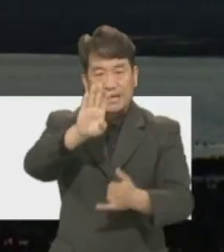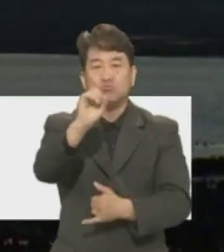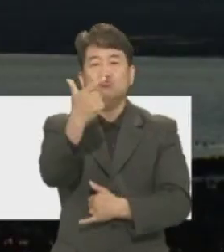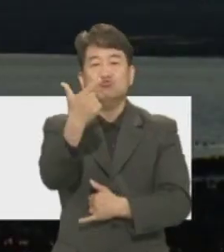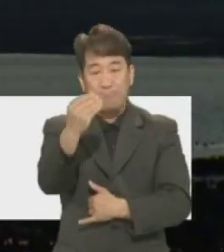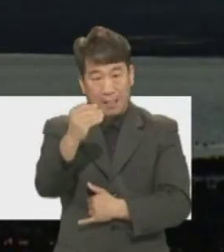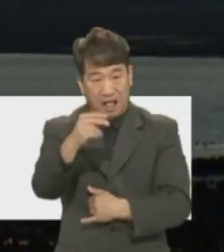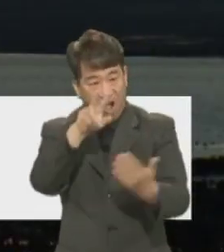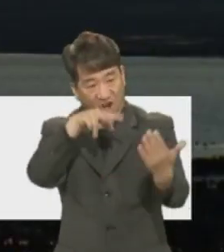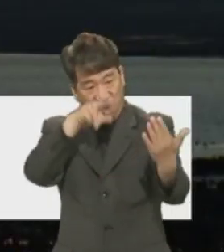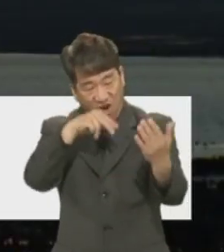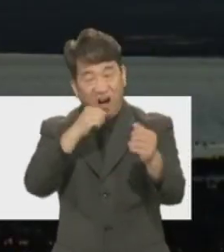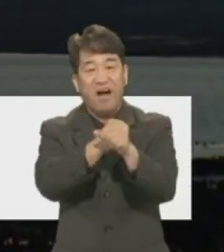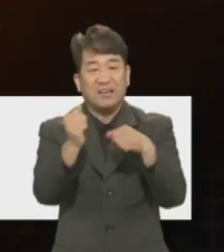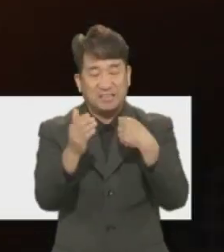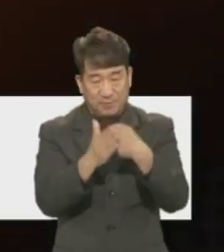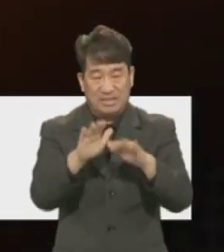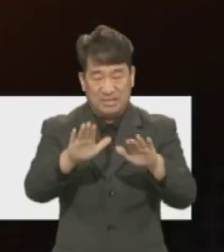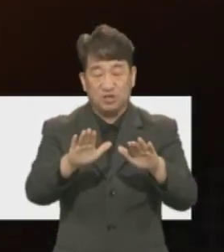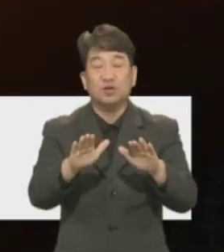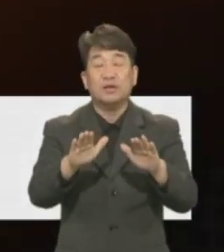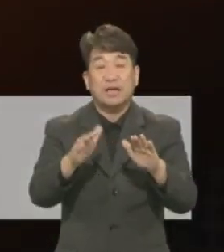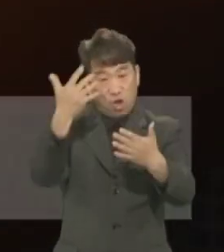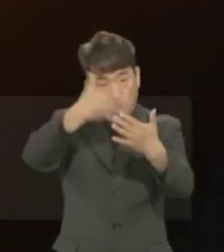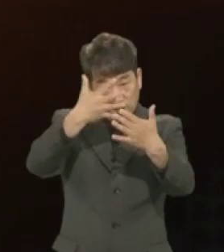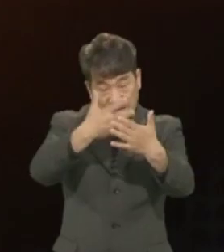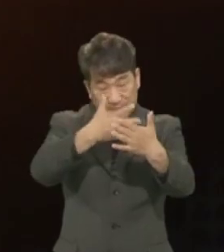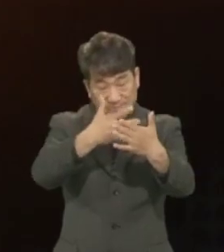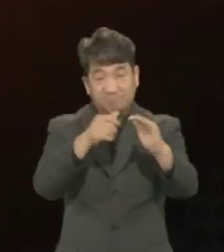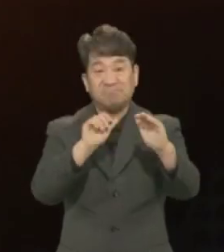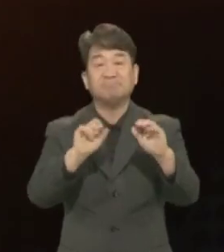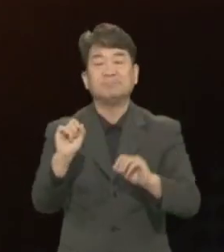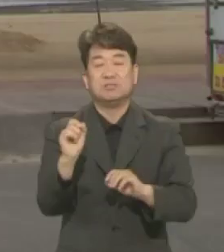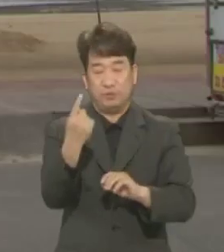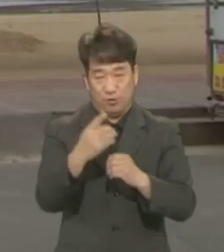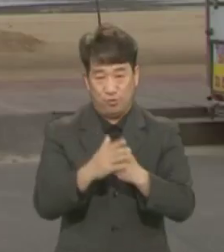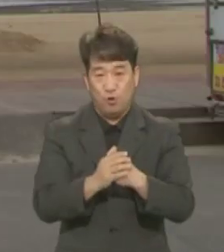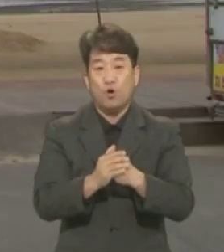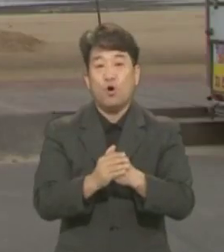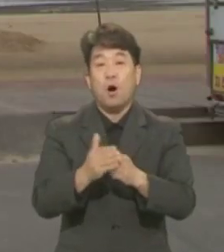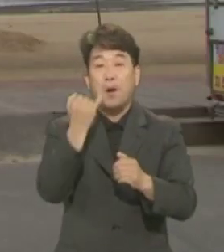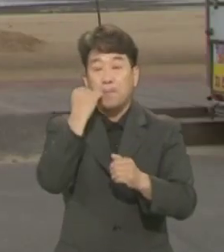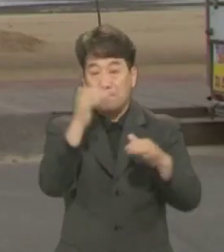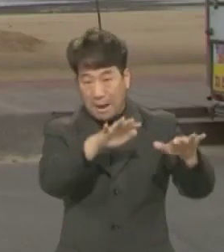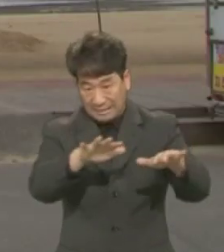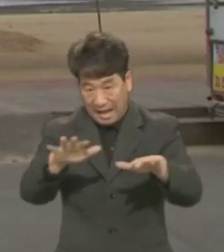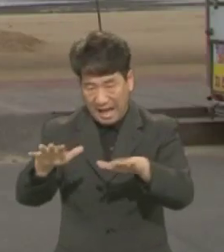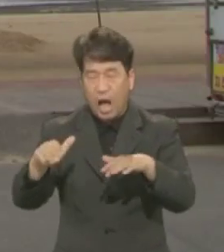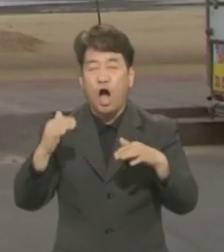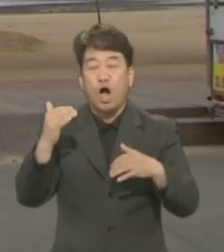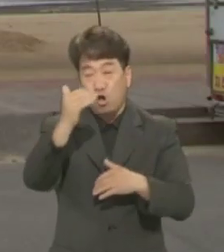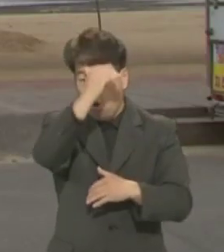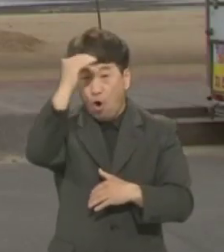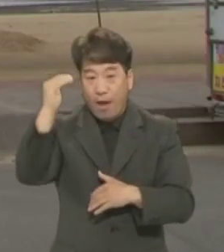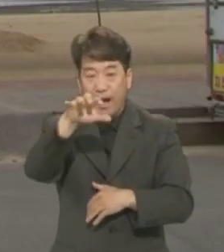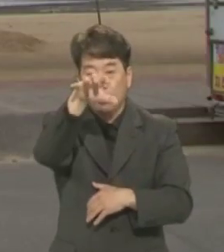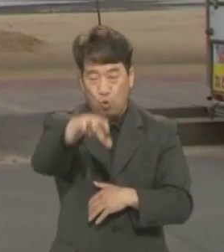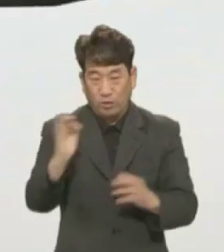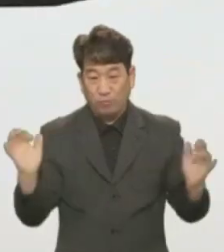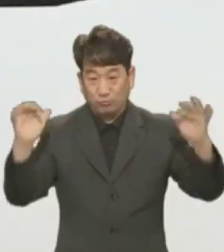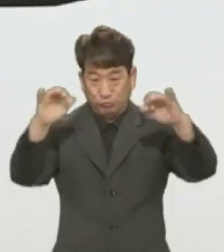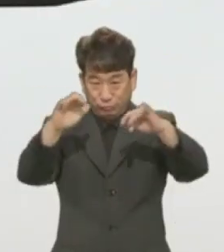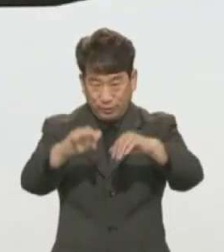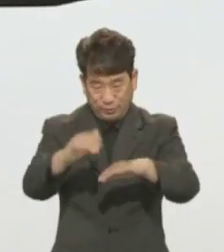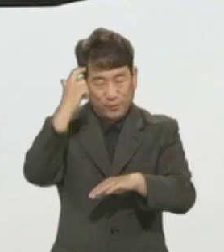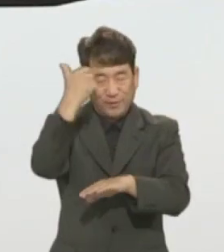중으로 당진시는 이번 영상을 계기로 지역의 대표 바다관광지인 매봉마을과 난지도에 사람들이 많이